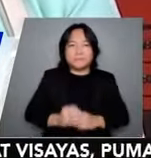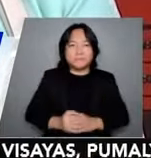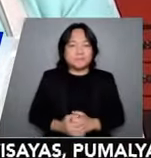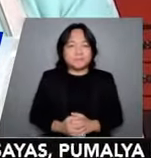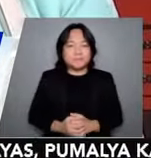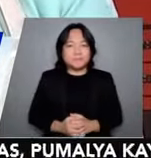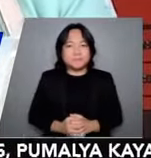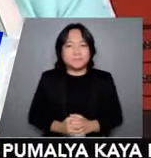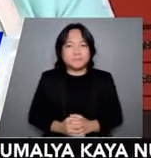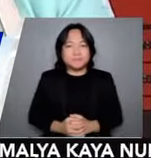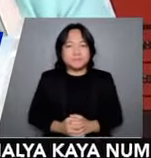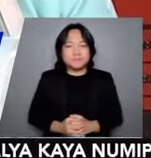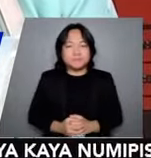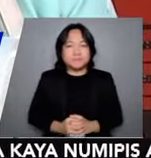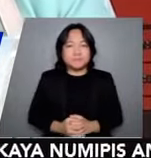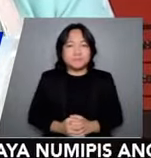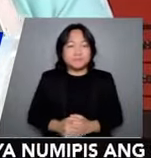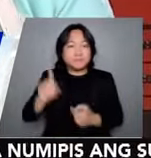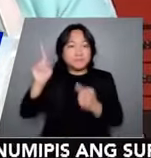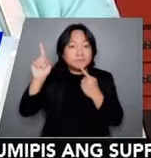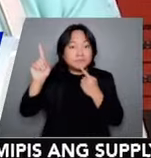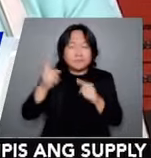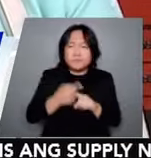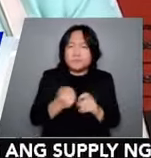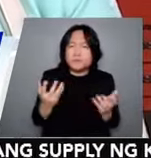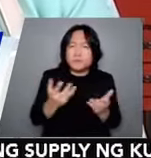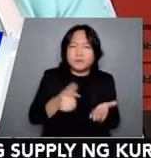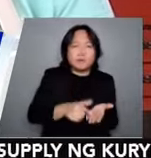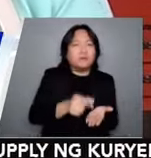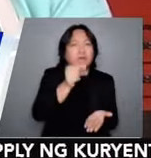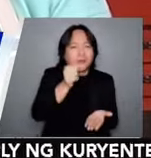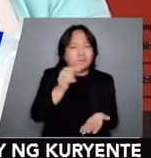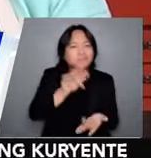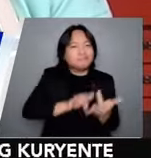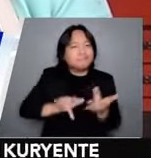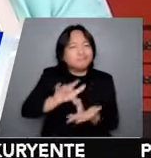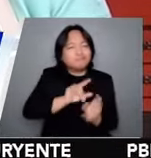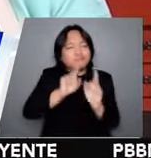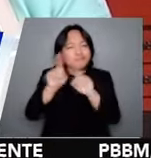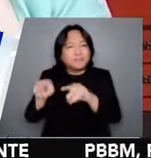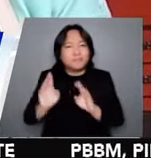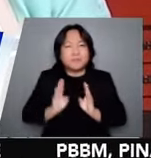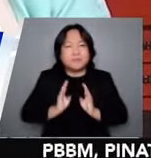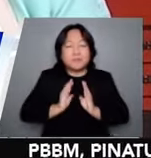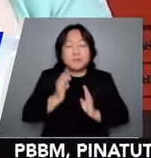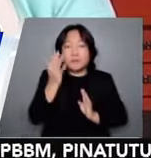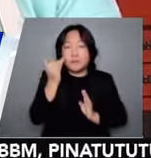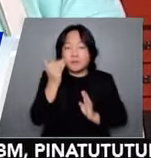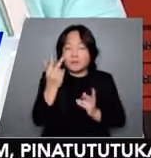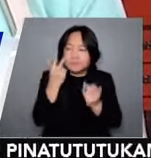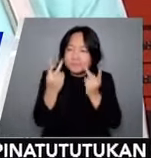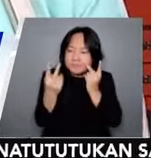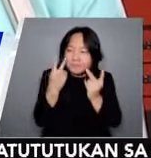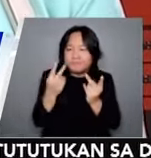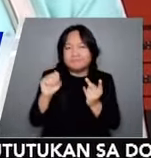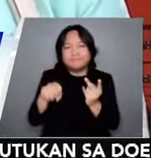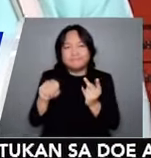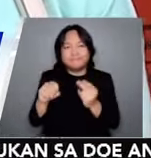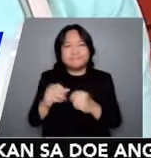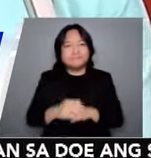Tiga-Tarlac po kami. Oo, namasyal lang para makita naman natin mamisan-misan itong lugar ng